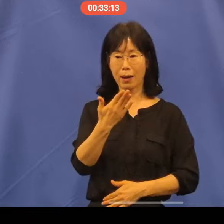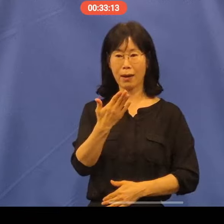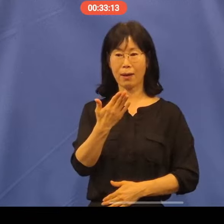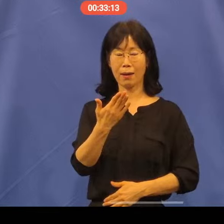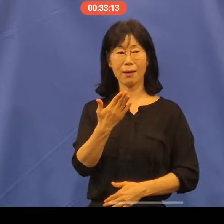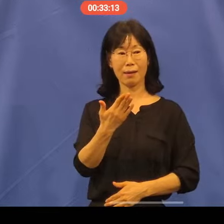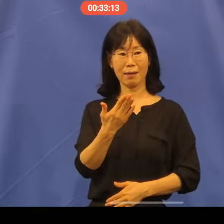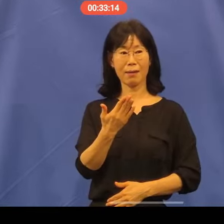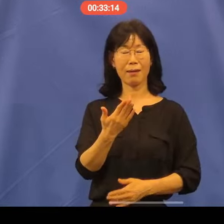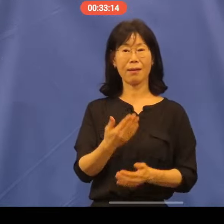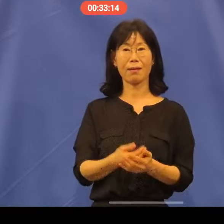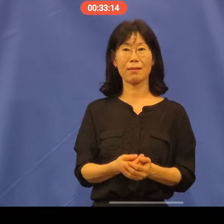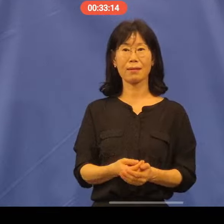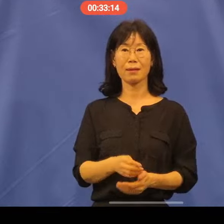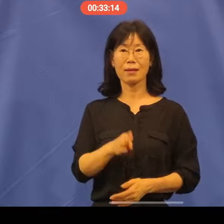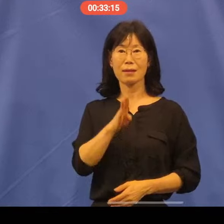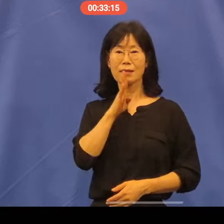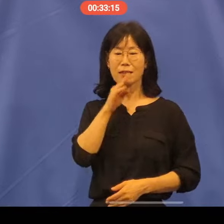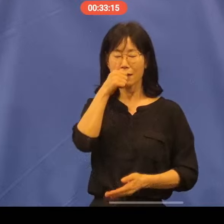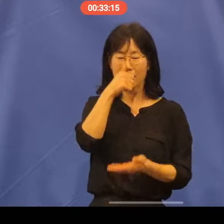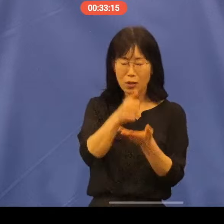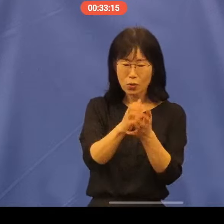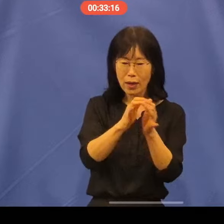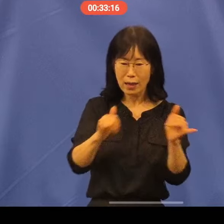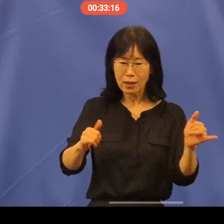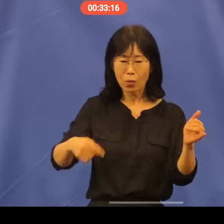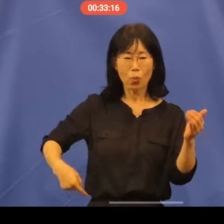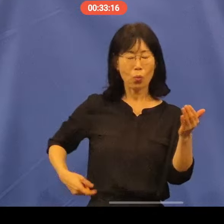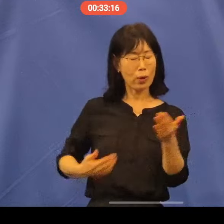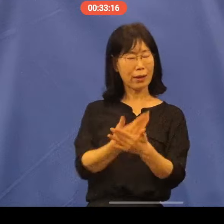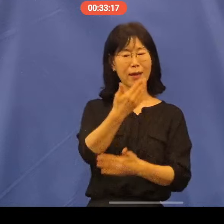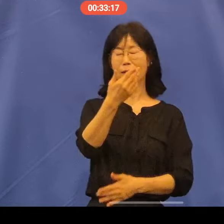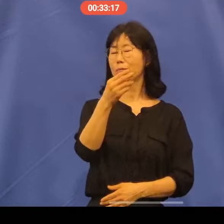그래서 진짜 죄인은 회개하지 않아요.